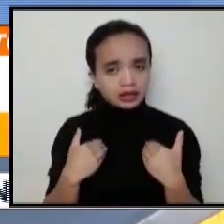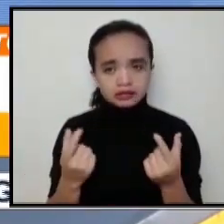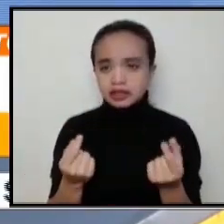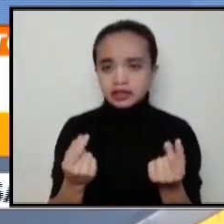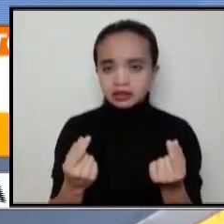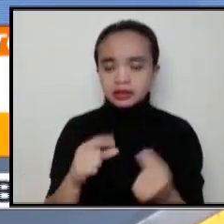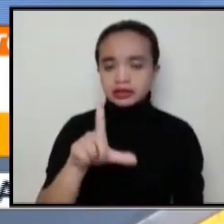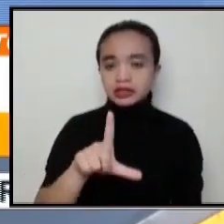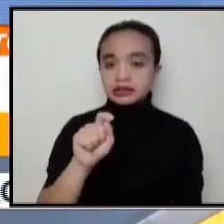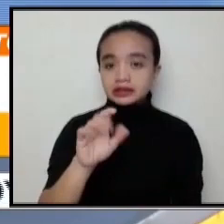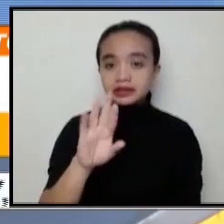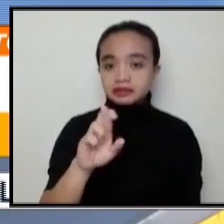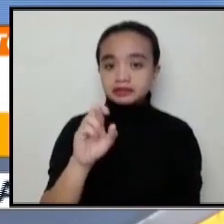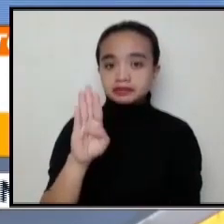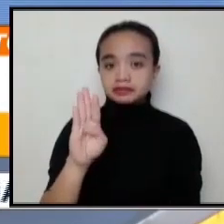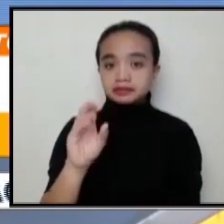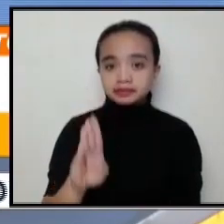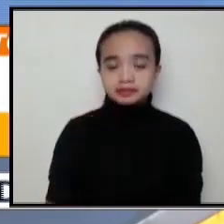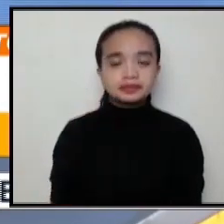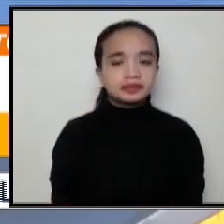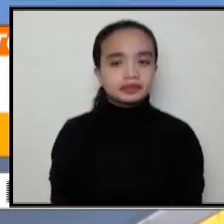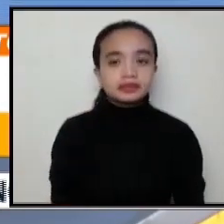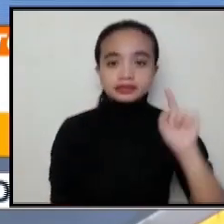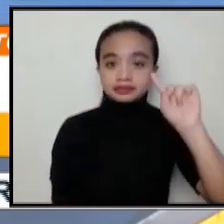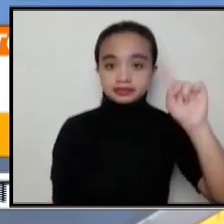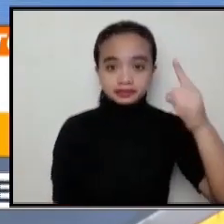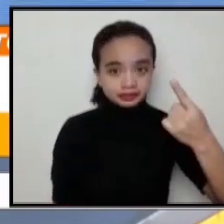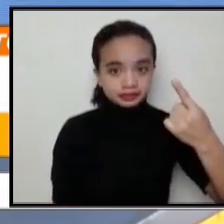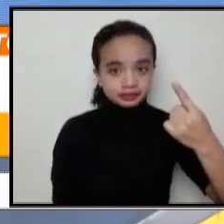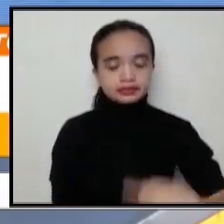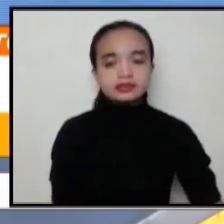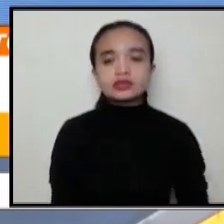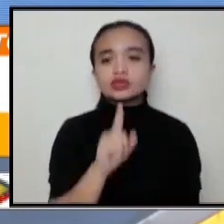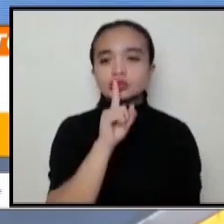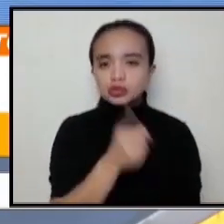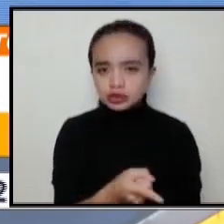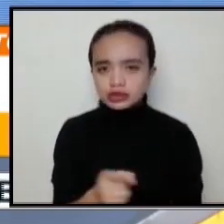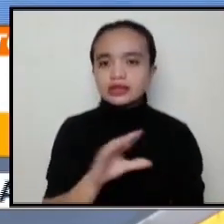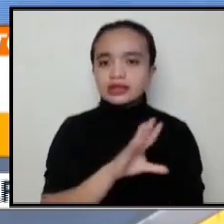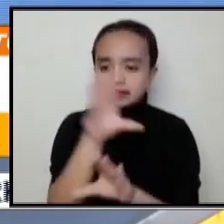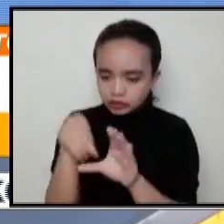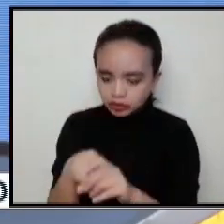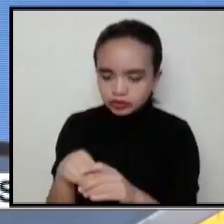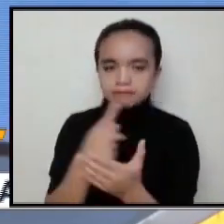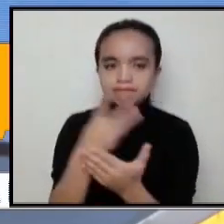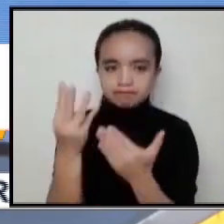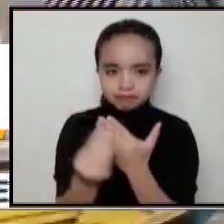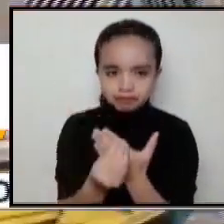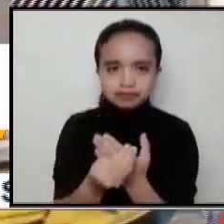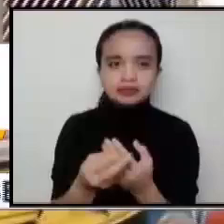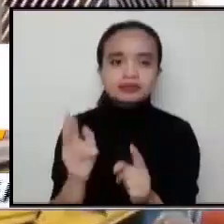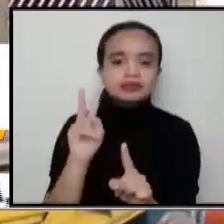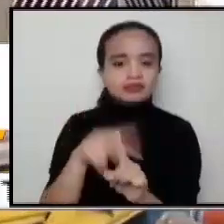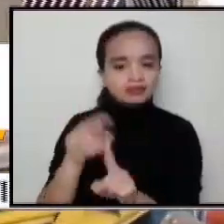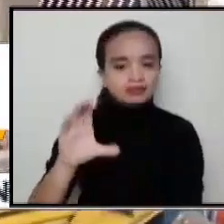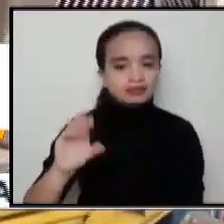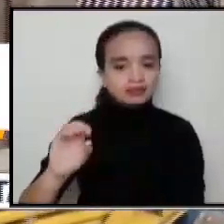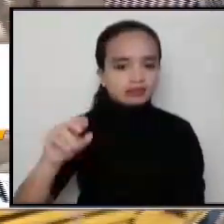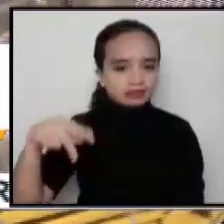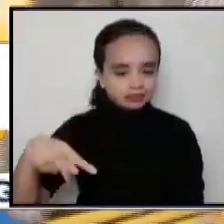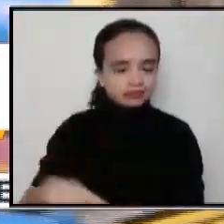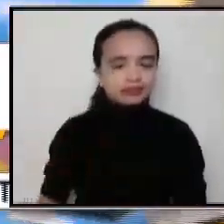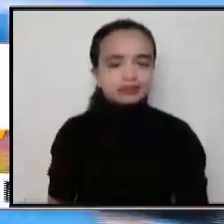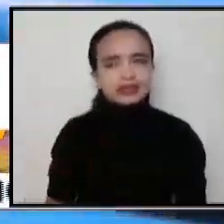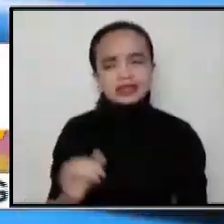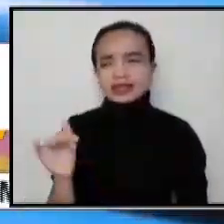LTFRB? Unang-una, talagang kasama sa programa ang consolidation. Yan ang parang ilagay na